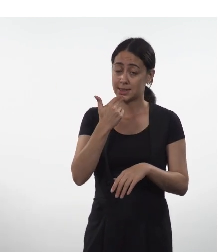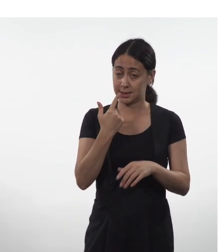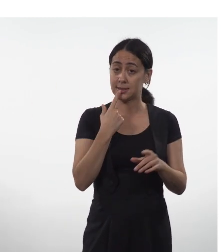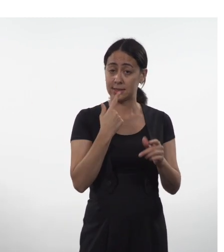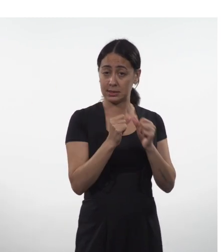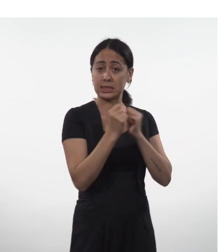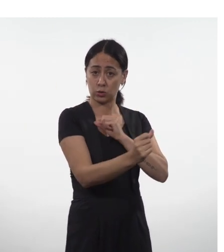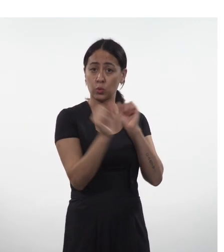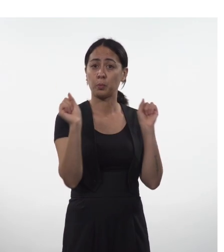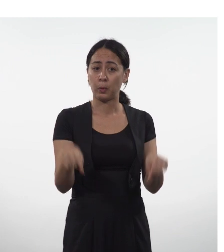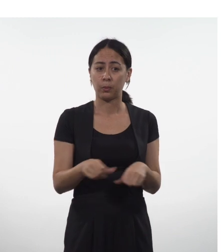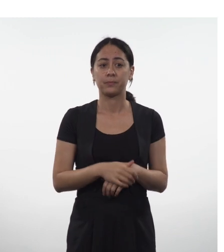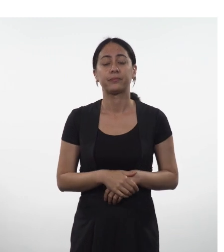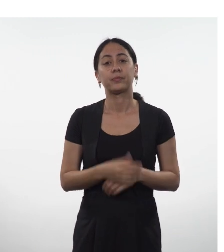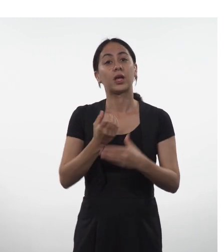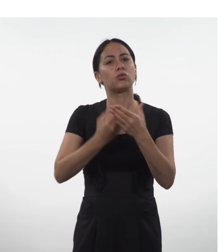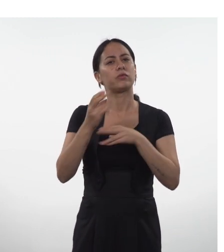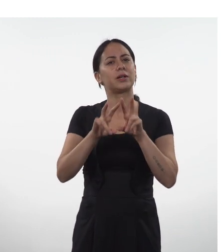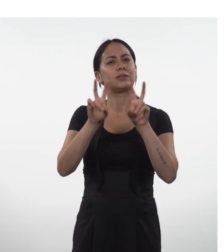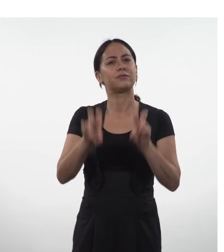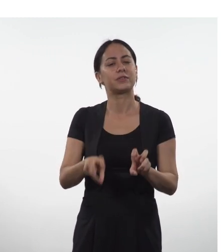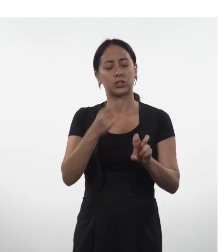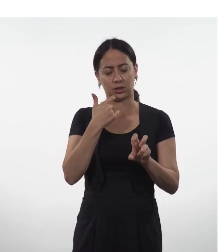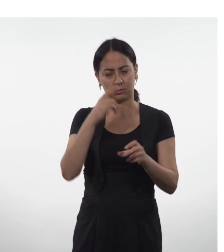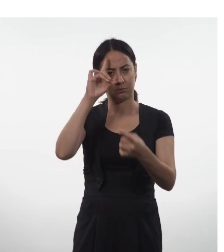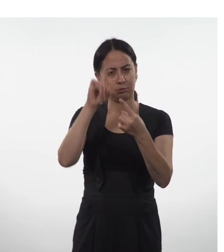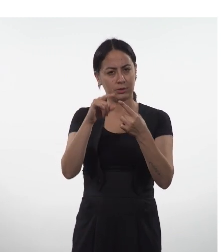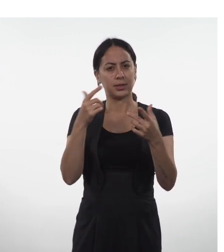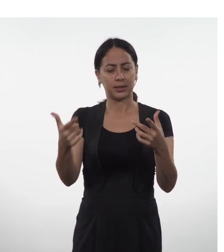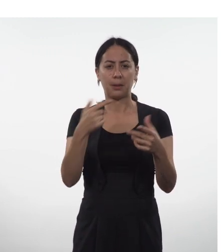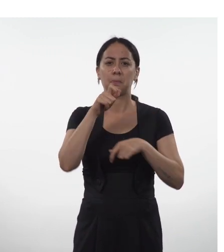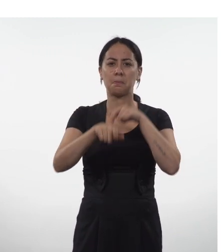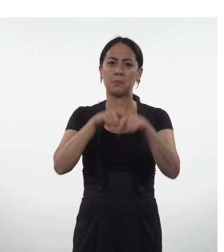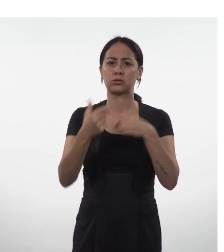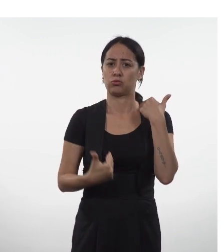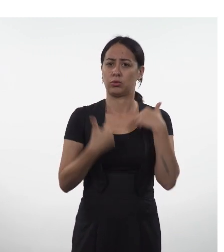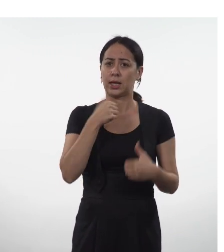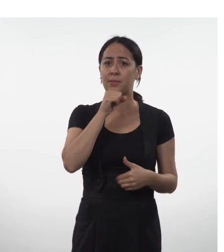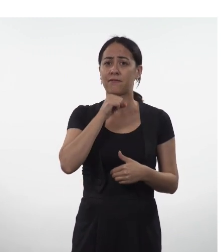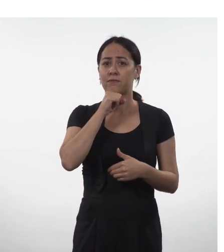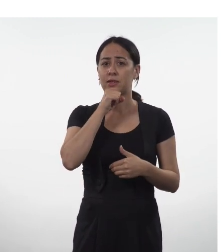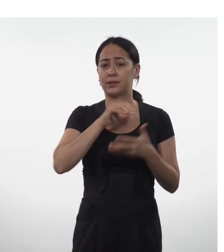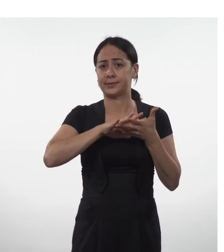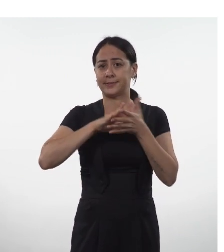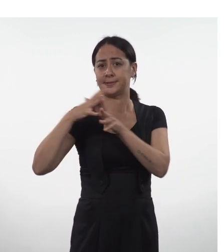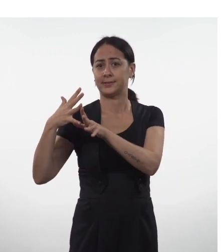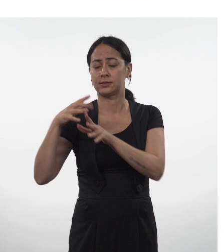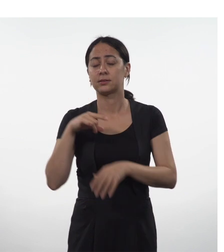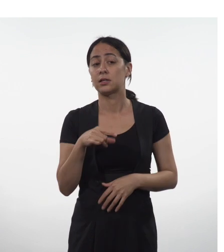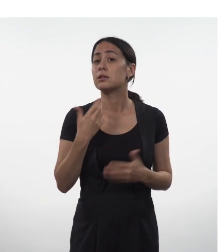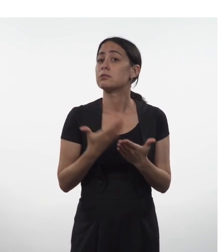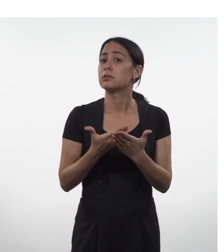dernières fiches HandiConnect sur les personnes handicapées vieillissantes. Il y en a 3 que vous pouvez aller consulter et qui parlent également des moyens